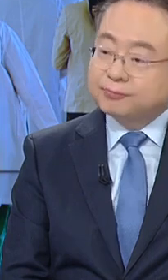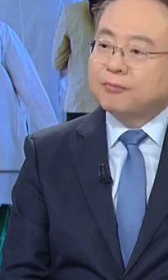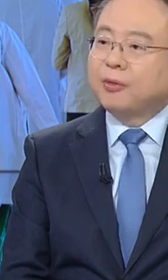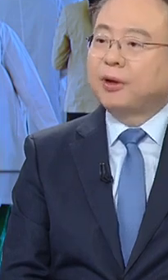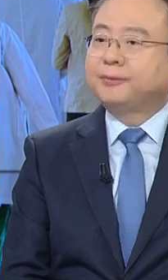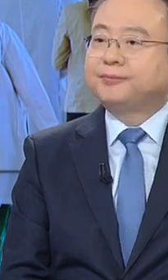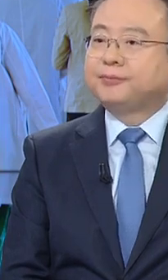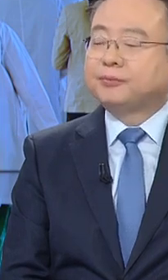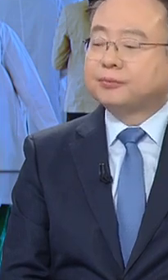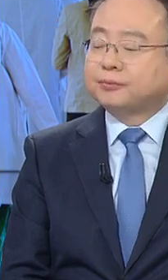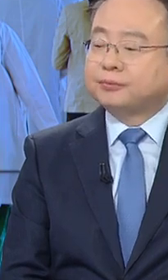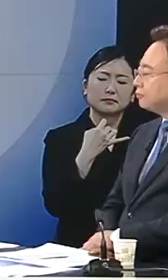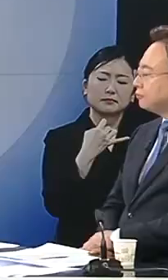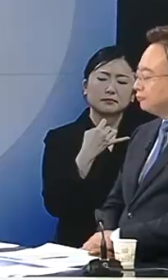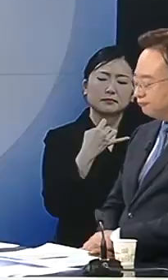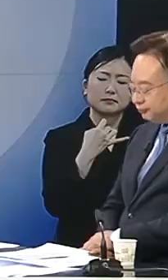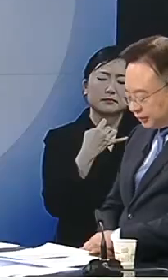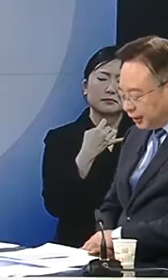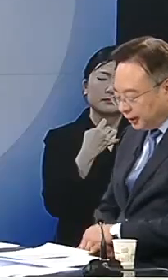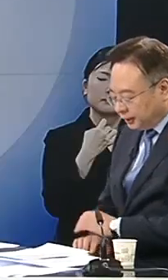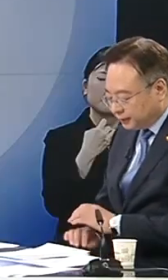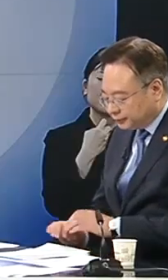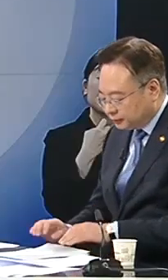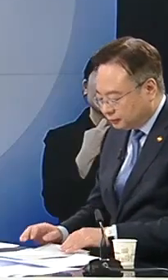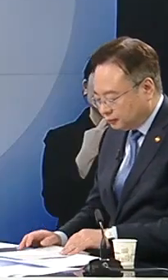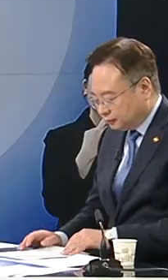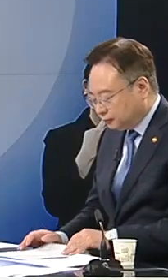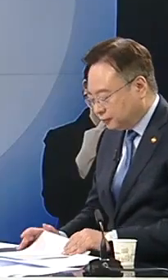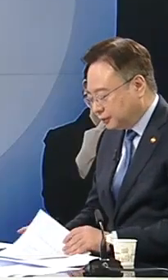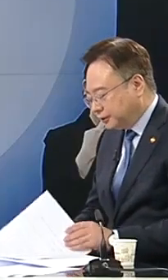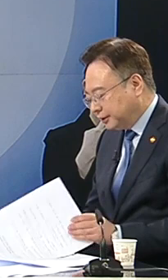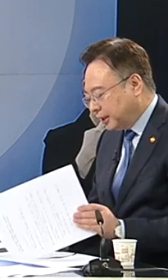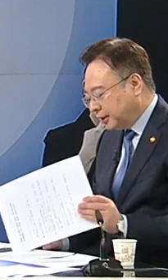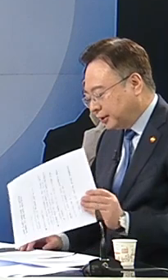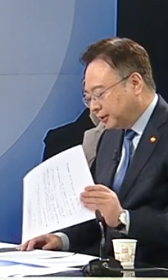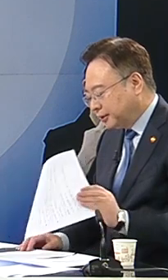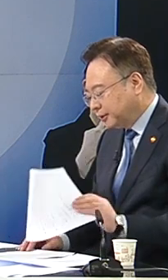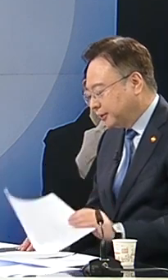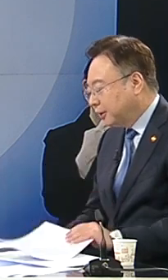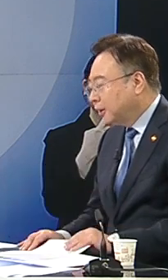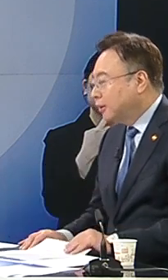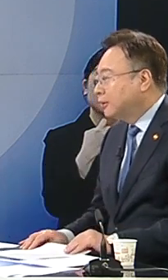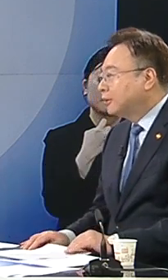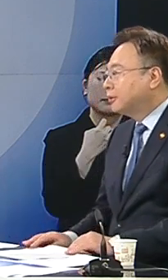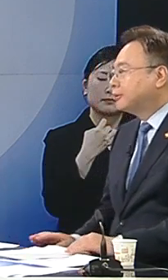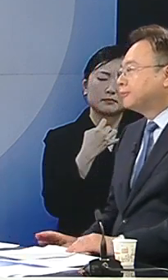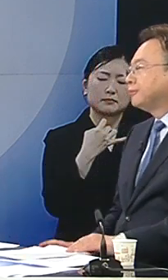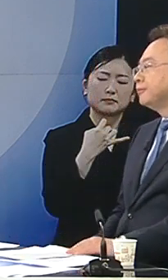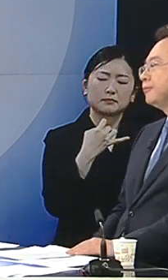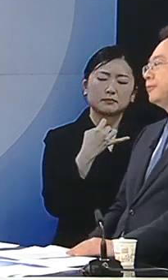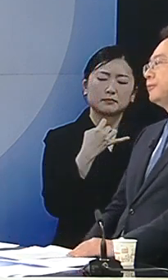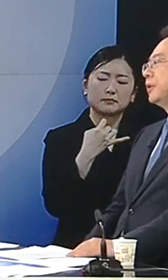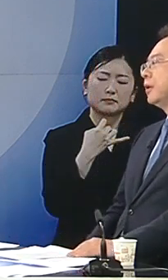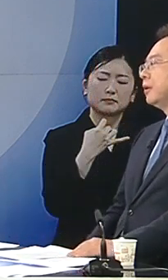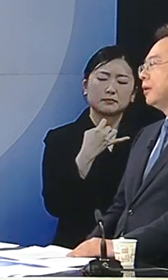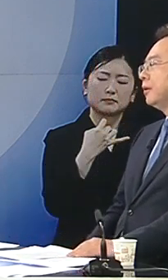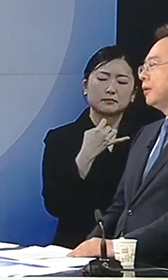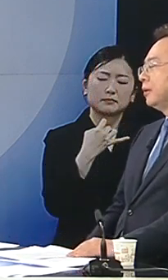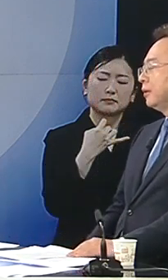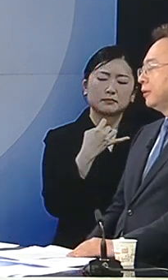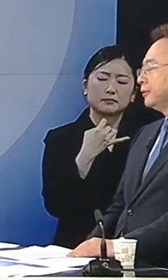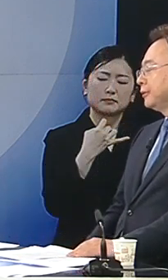네, 그러니까 의료개혁 특별위를 이제 구성해서 예. 이제 논의하시겠다 이런 네, 네. 계획을 방금 전에 저희가 이제 박민수